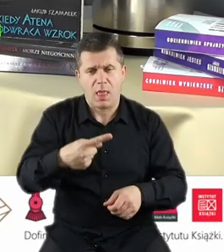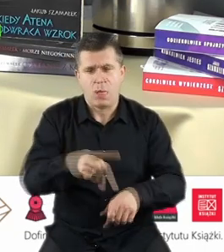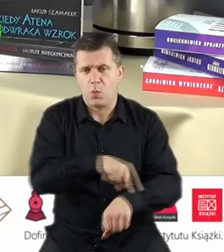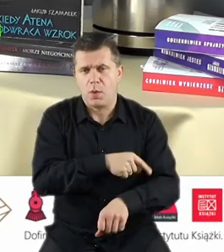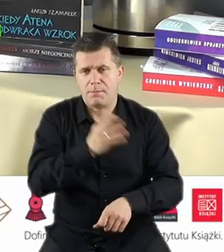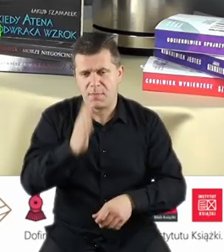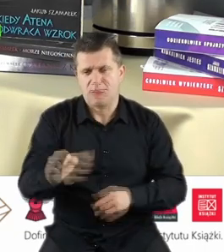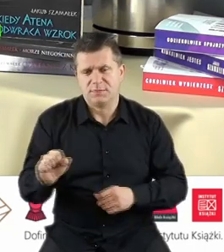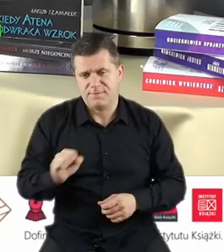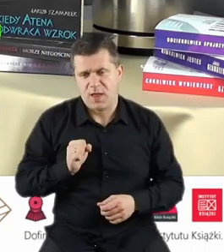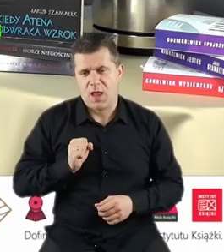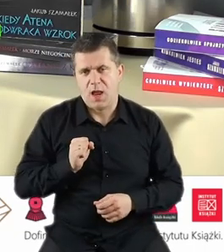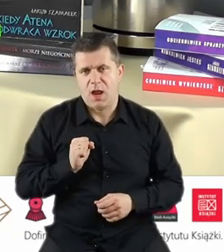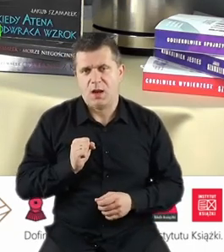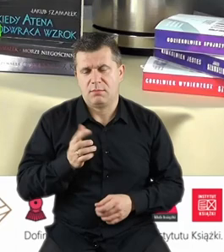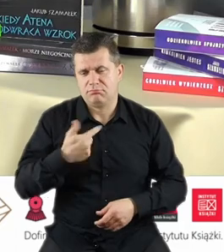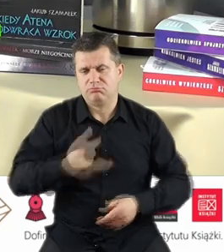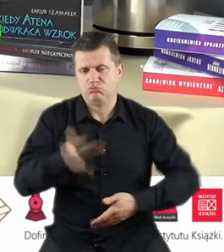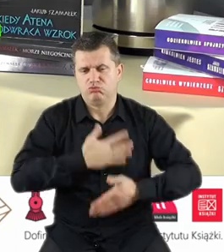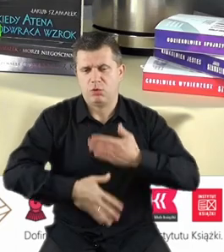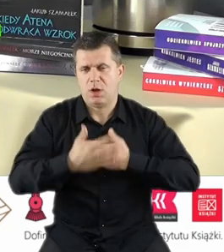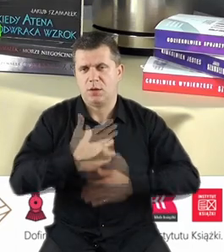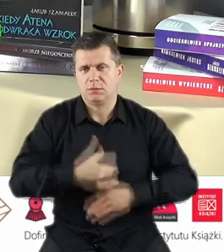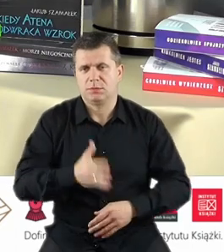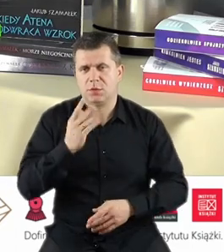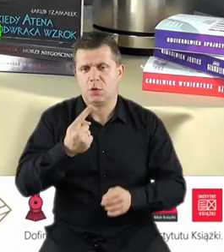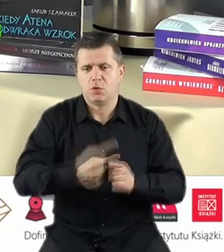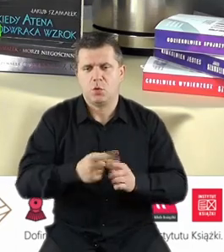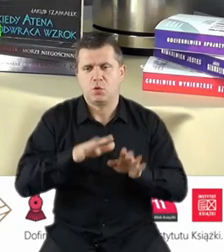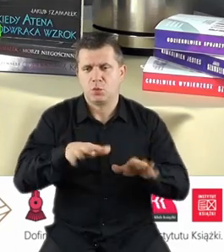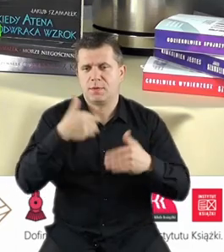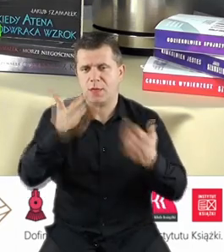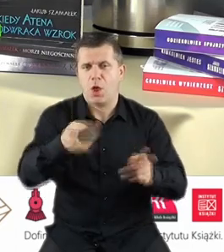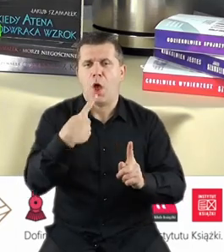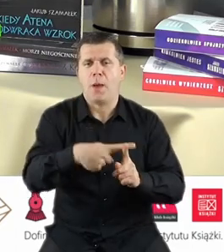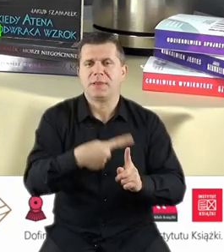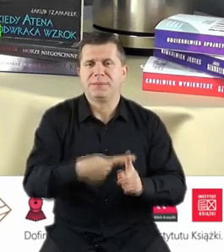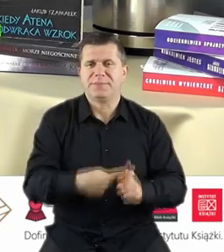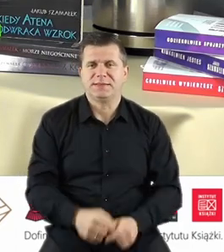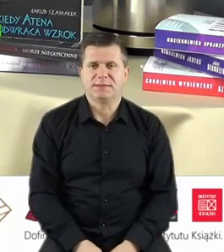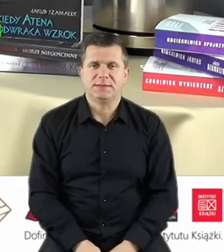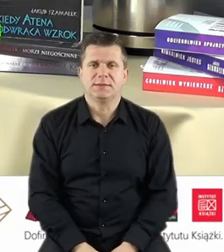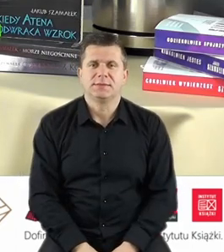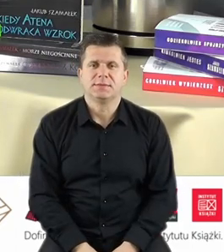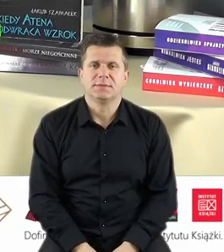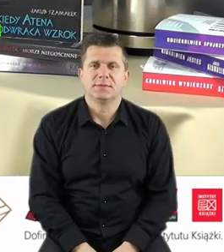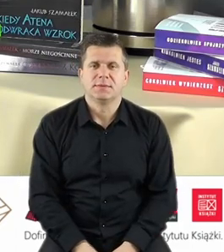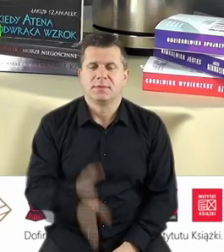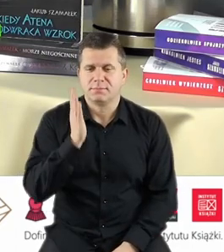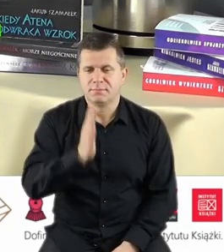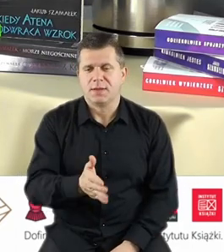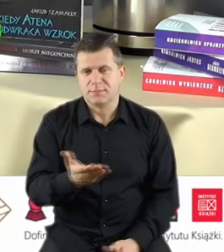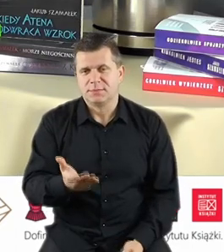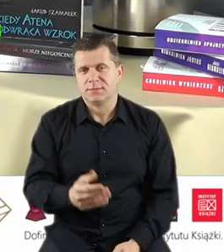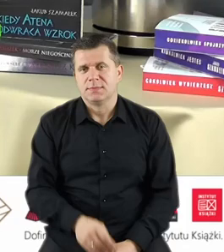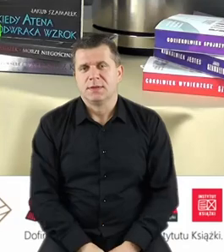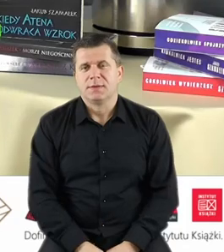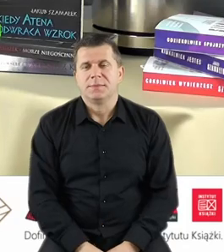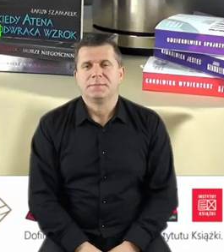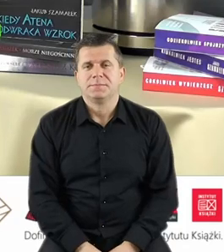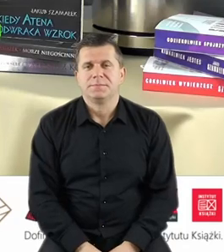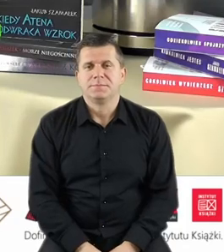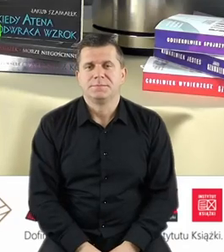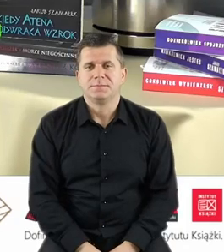będzie fajnie, ja się bardzo cieszę. Będzie trochę bardziej optymistycznie, no, więc Dobrze. będzie lżejsza lektura.